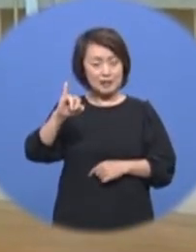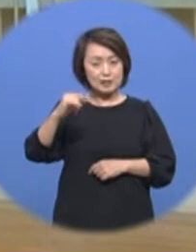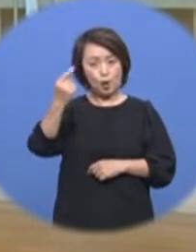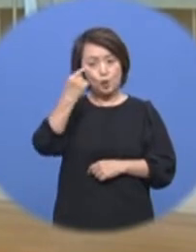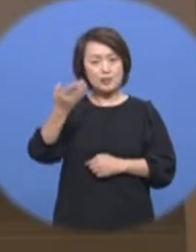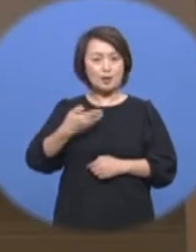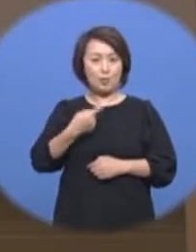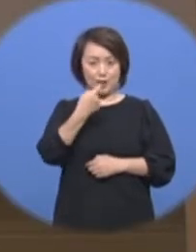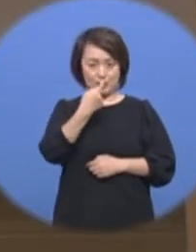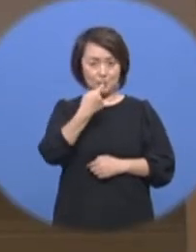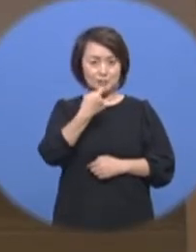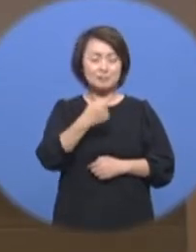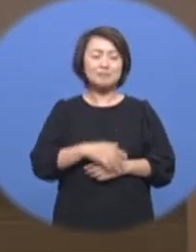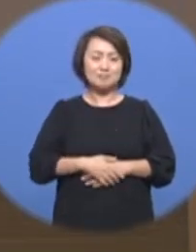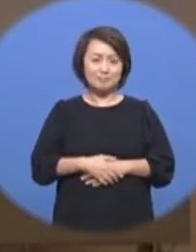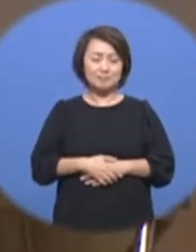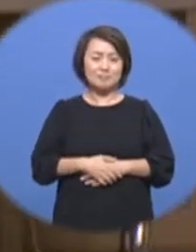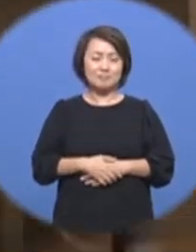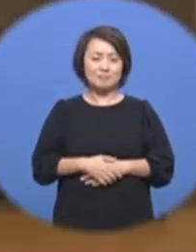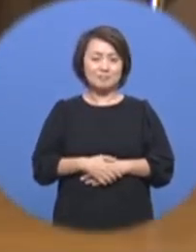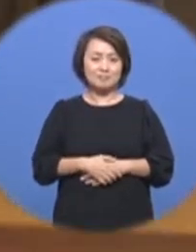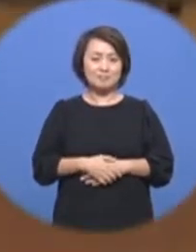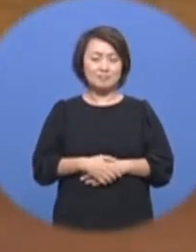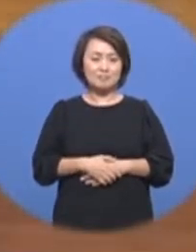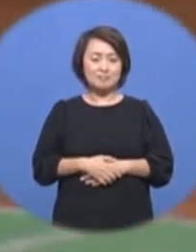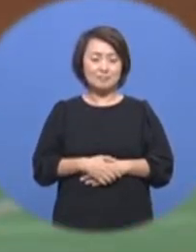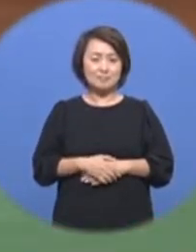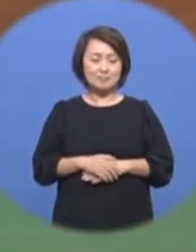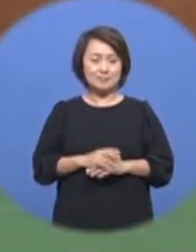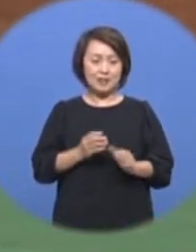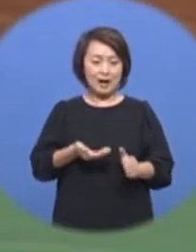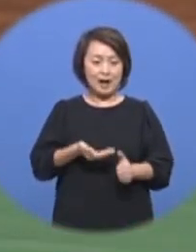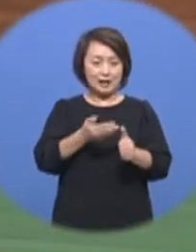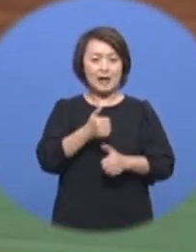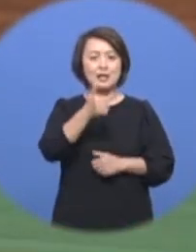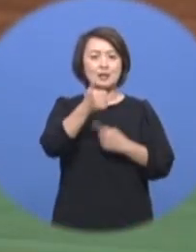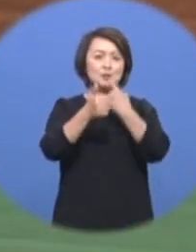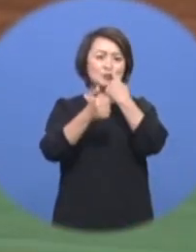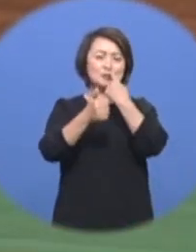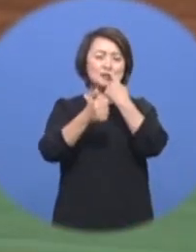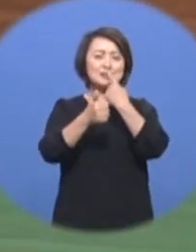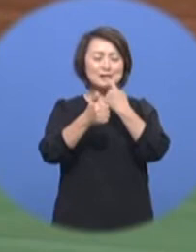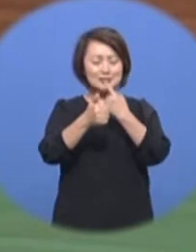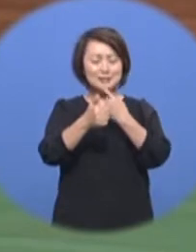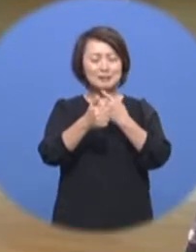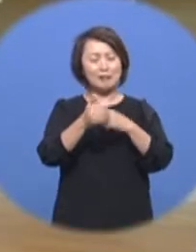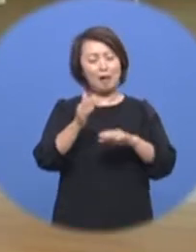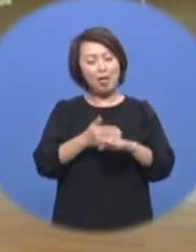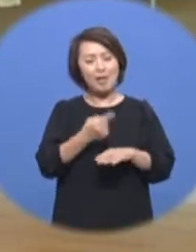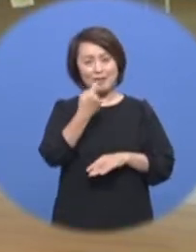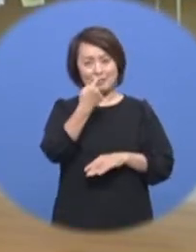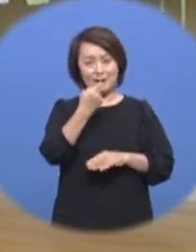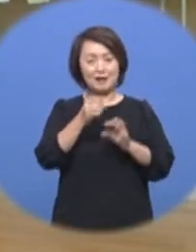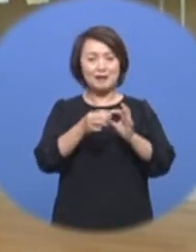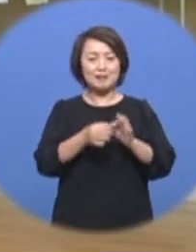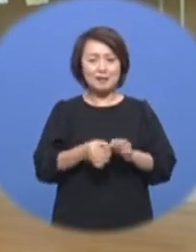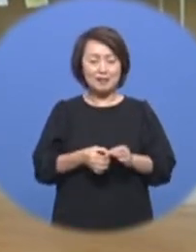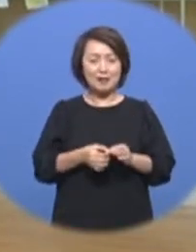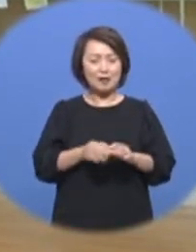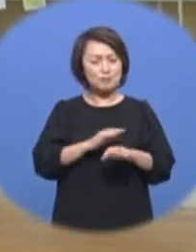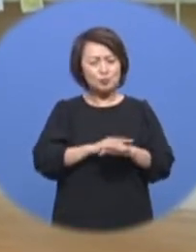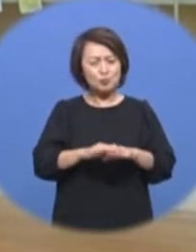で、まあ、まだまだなんですけど、まあ、飼い主がなってないんで、僕らがなかなかうまいことできあんねんけ